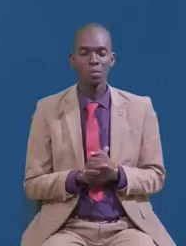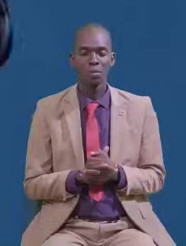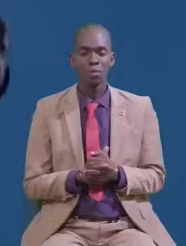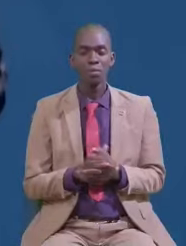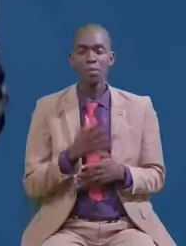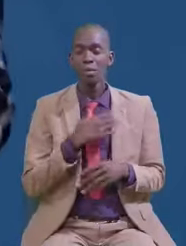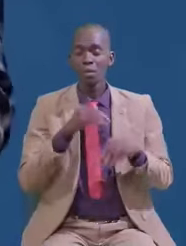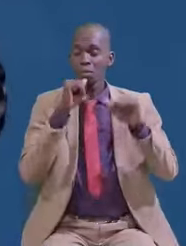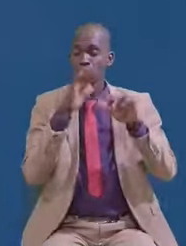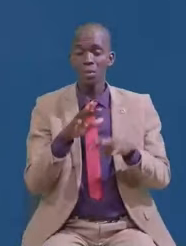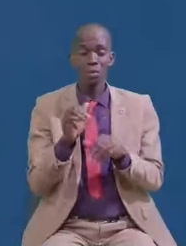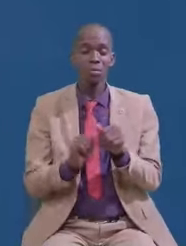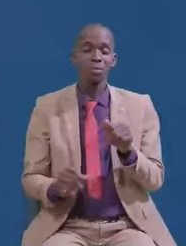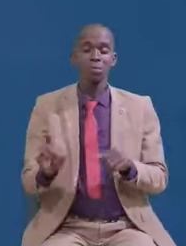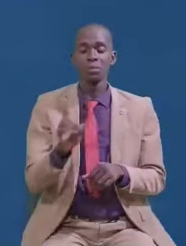monde.